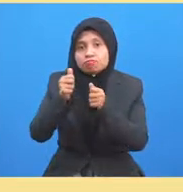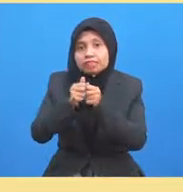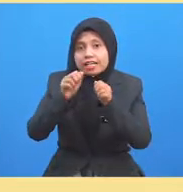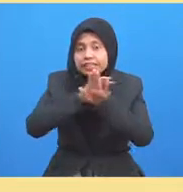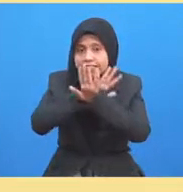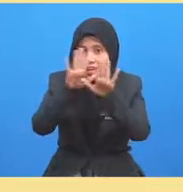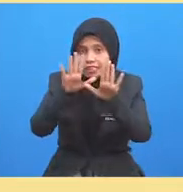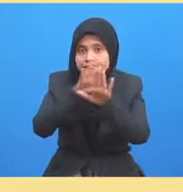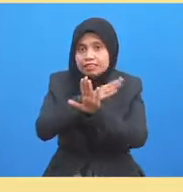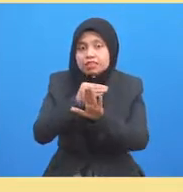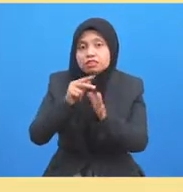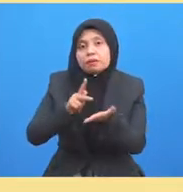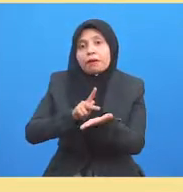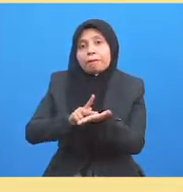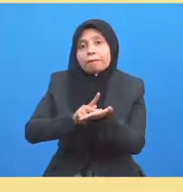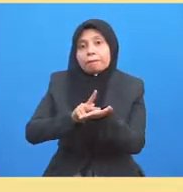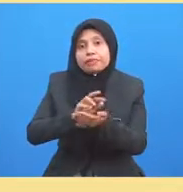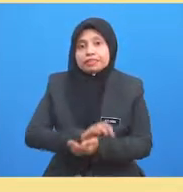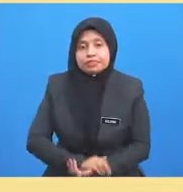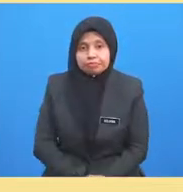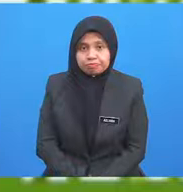dan berkesan.